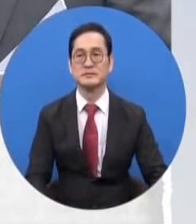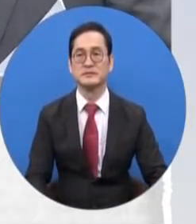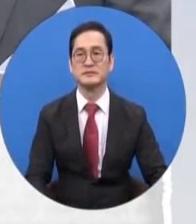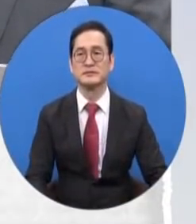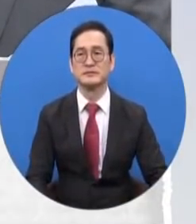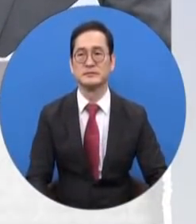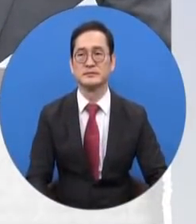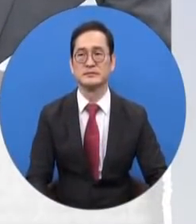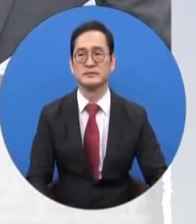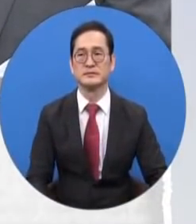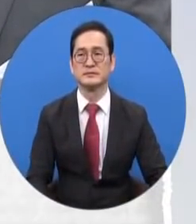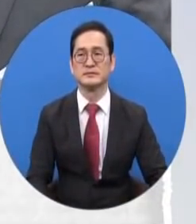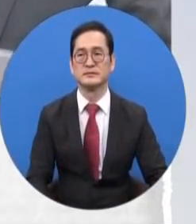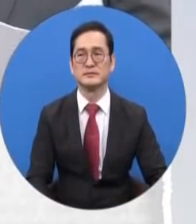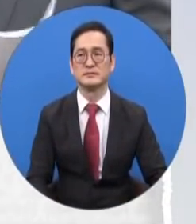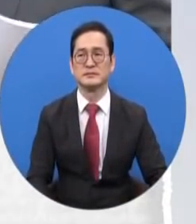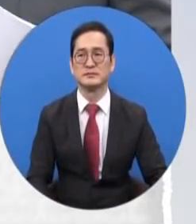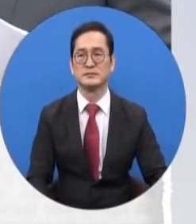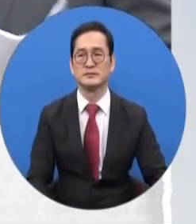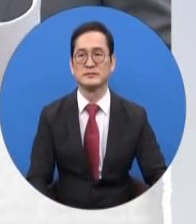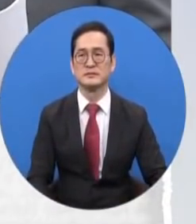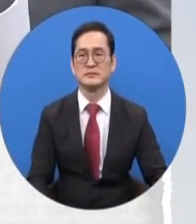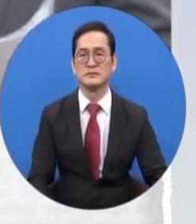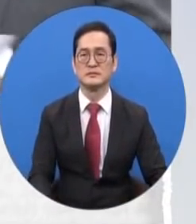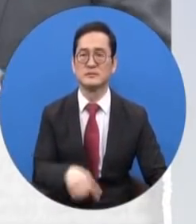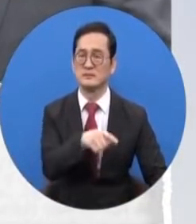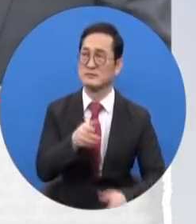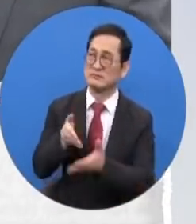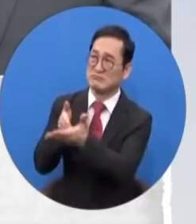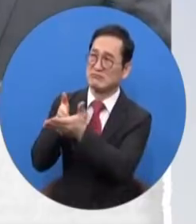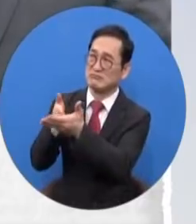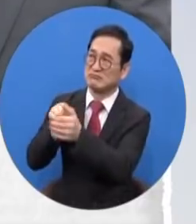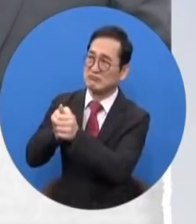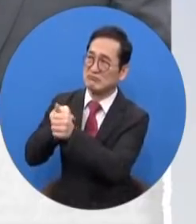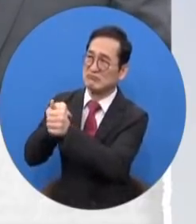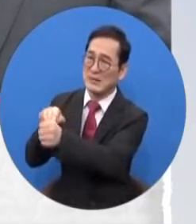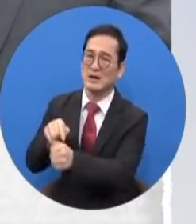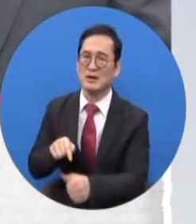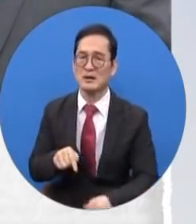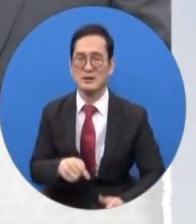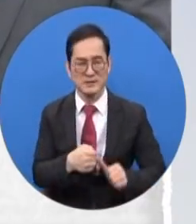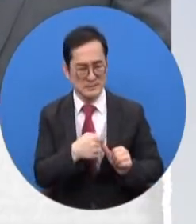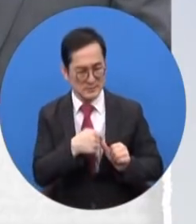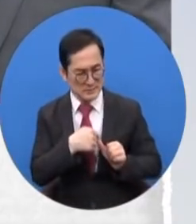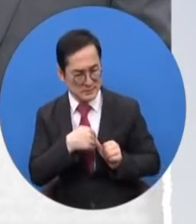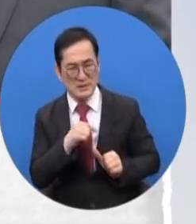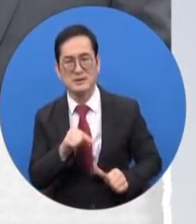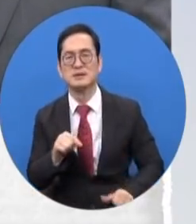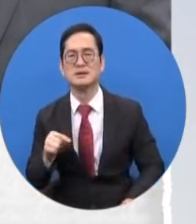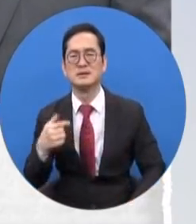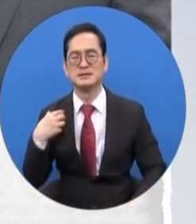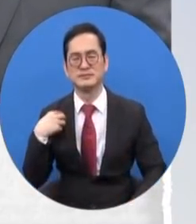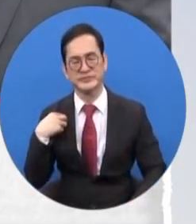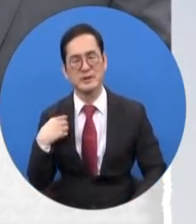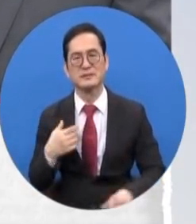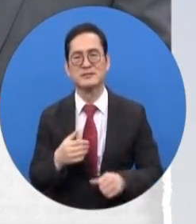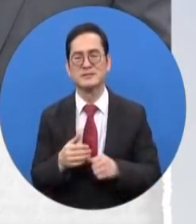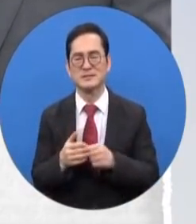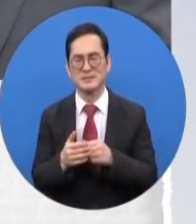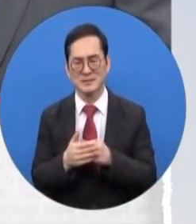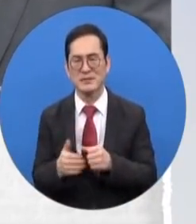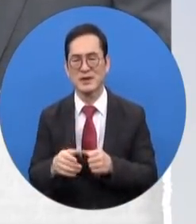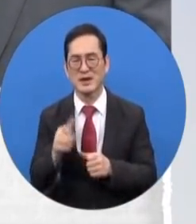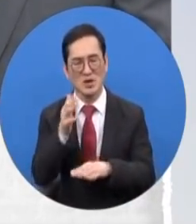좁혀놓은 상태에서 청와대에다가 압박하는 그림이 만들어졌기 때문에 지금 이 인사권 문제도 더 불거졌다 저희는 이렇게 보고 있는